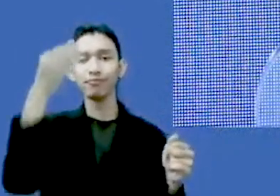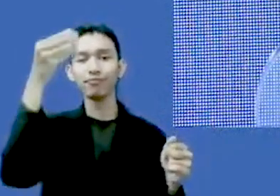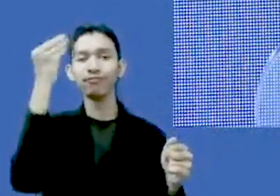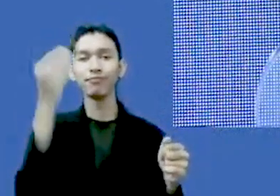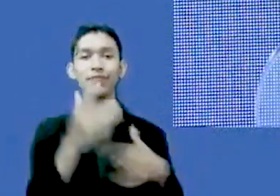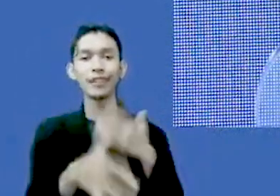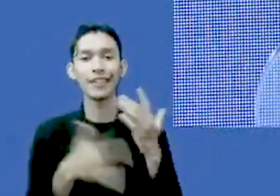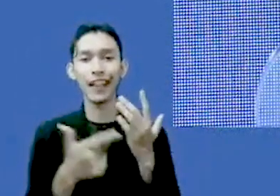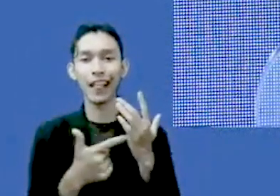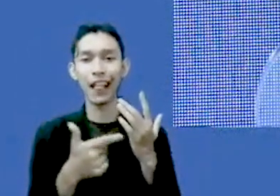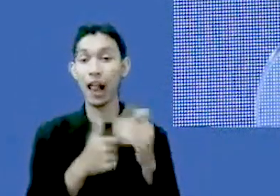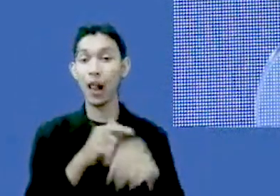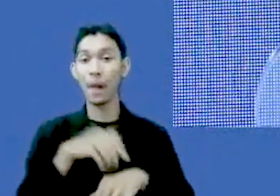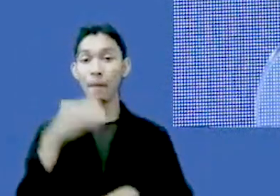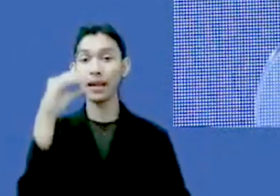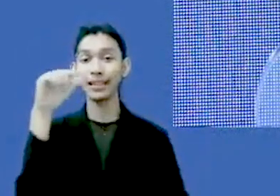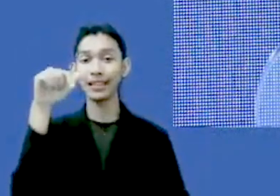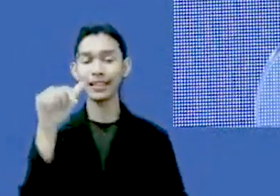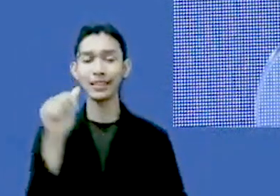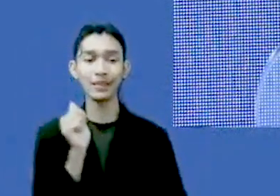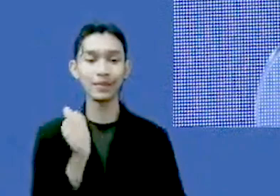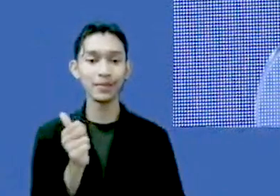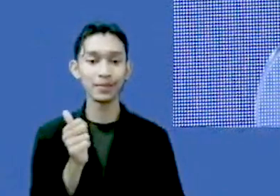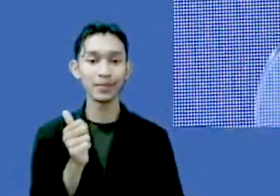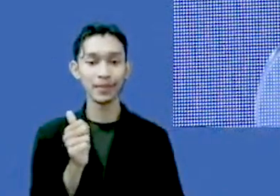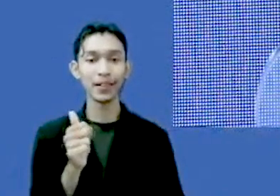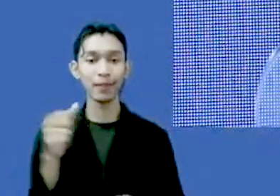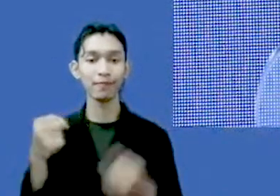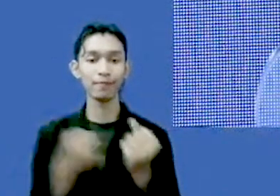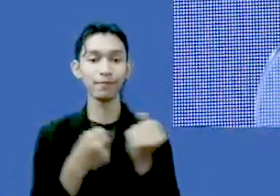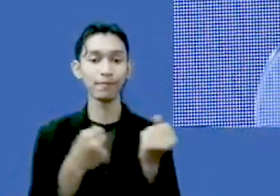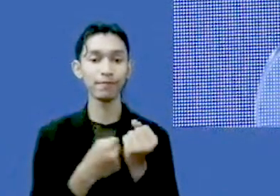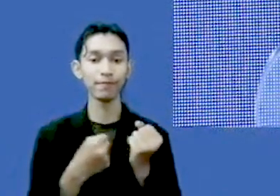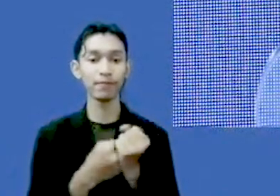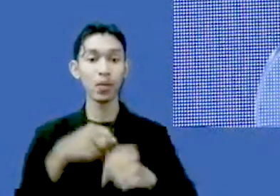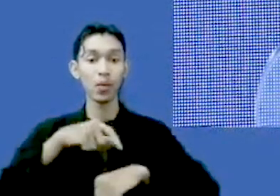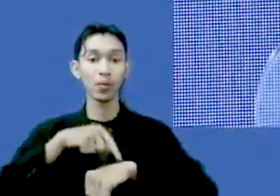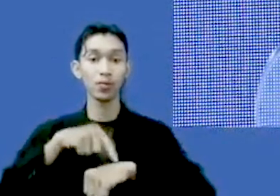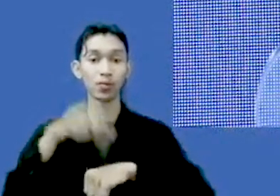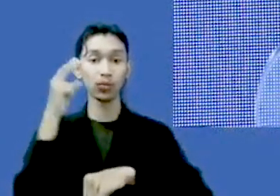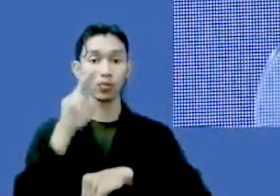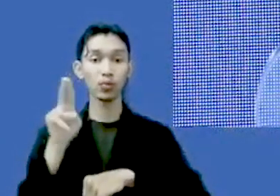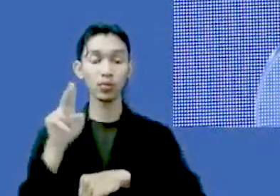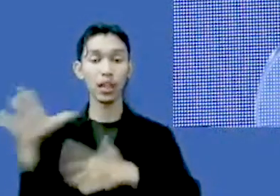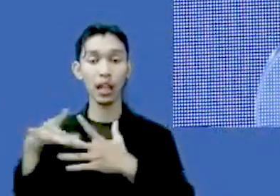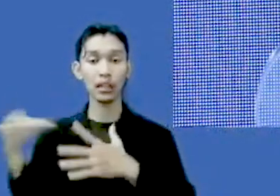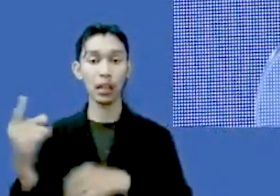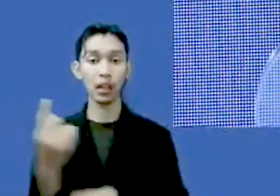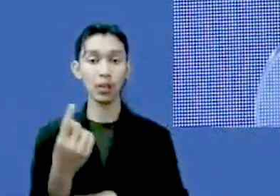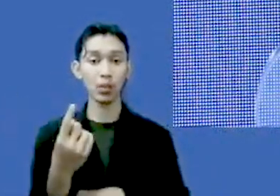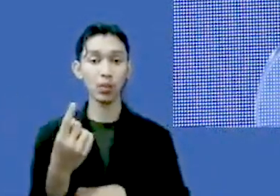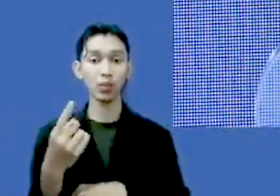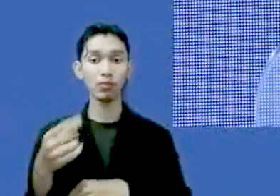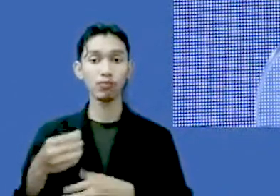pada pagi hari ini bisa kemudian berkontribusi pada salah satu pilar